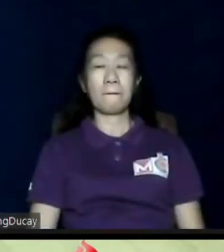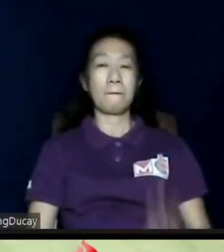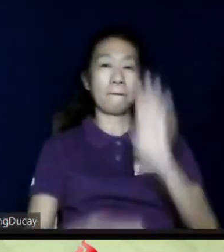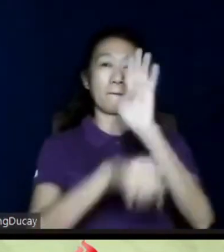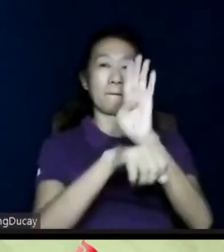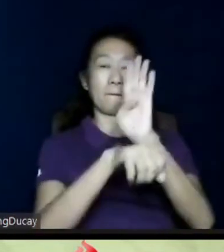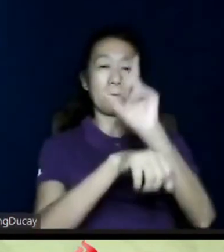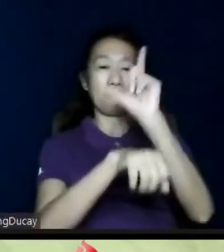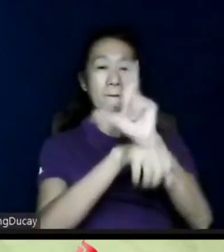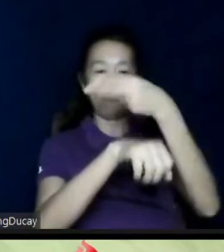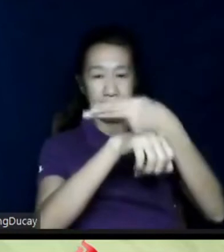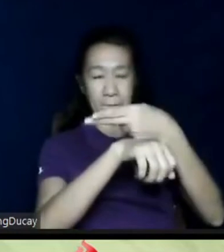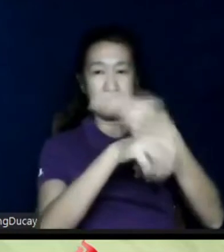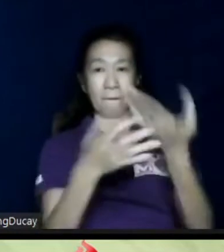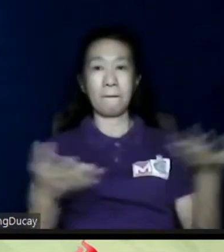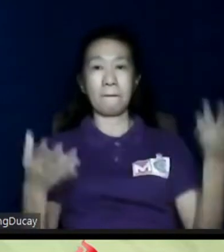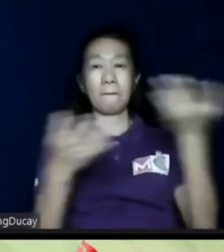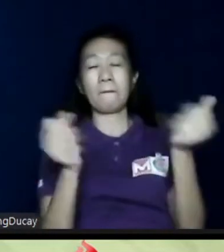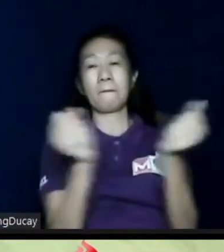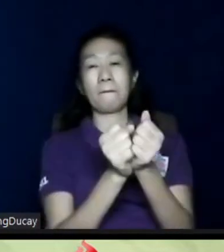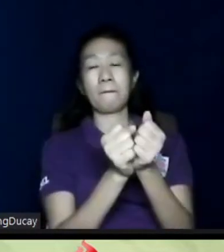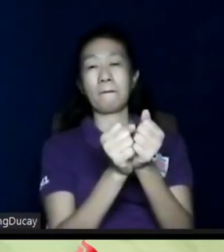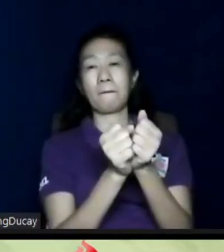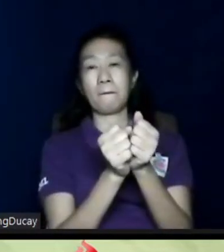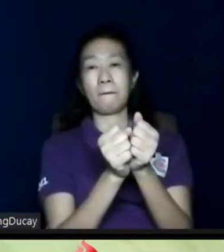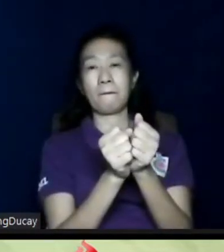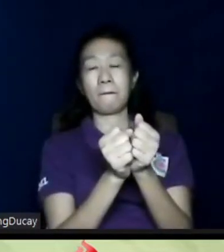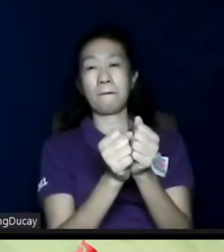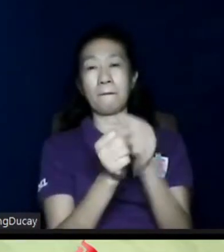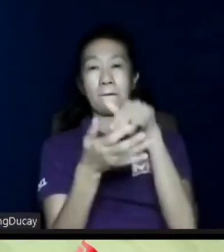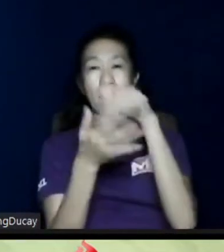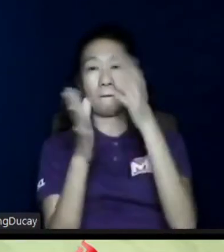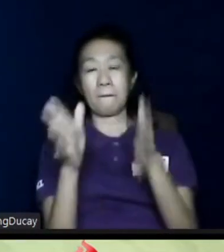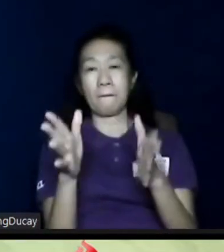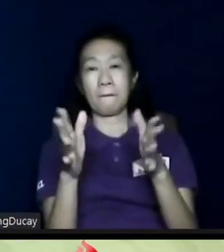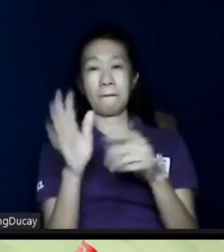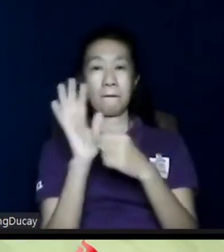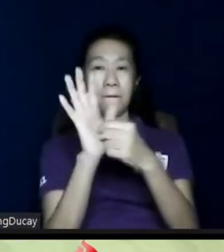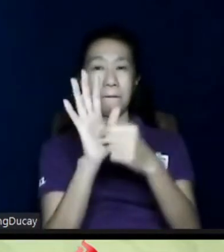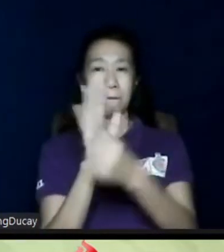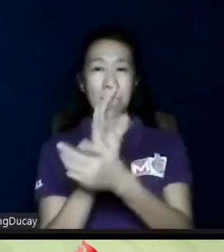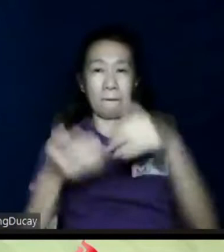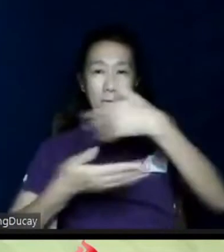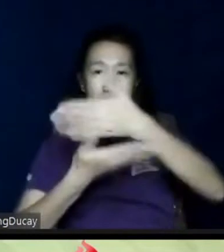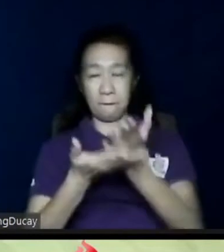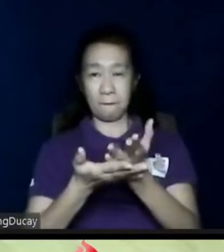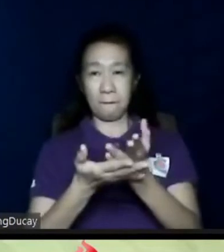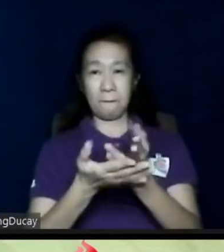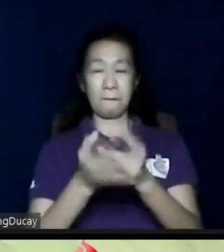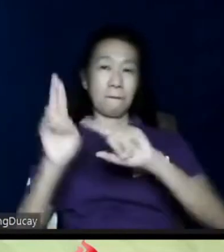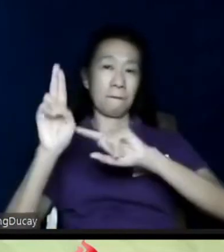na kung saan may-involve yung bata. I have posted some resources